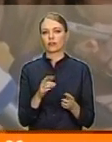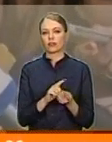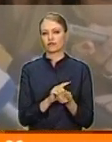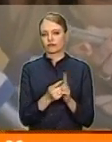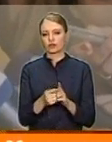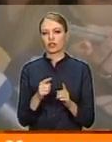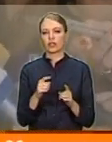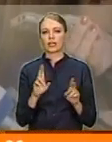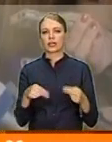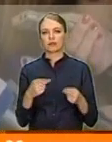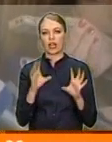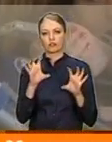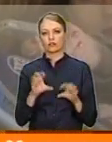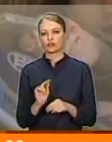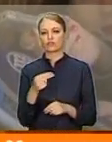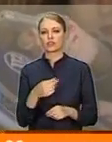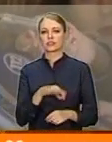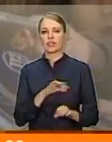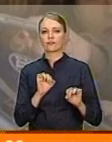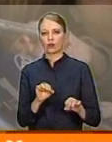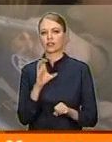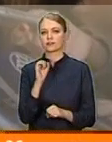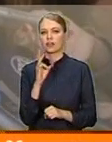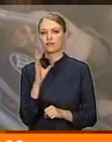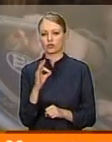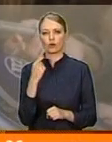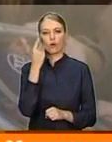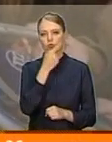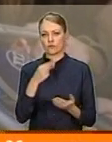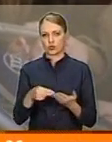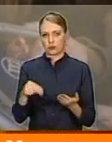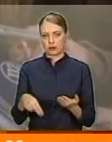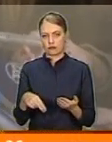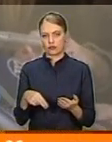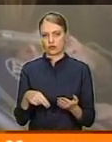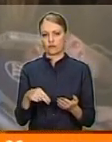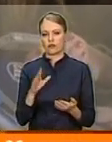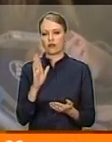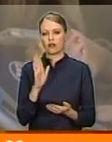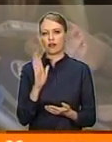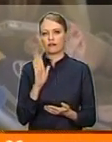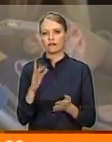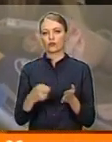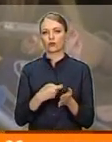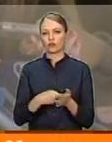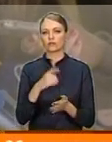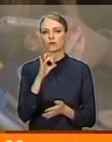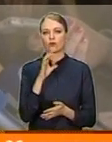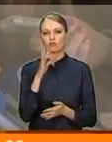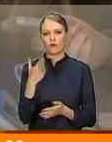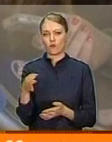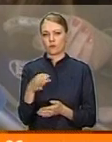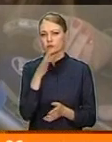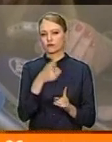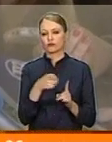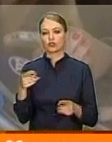кримінальне законодавство. Через адвокатів Надія Савченко його особисто підписувала в Донецьку, Ростовській області під час